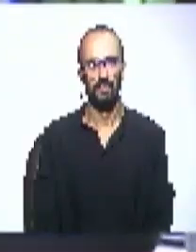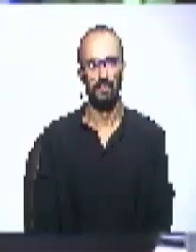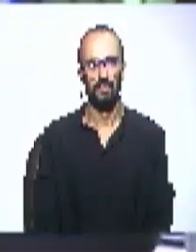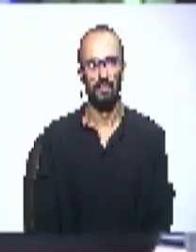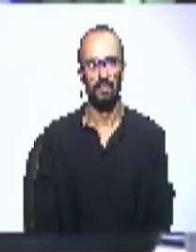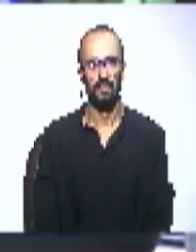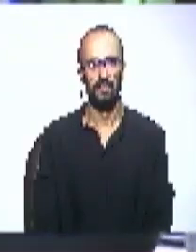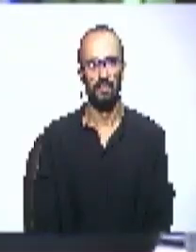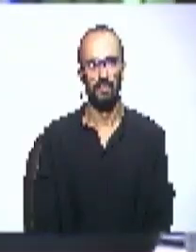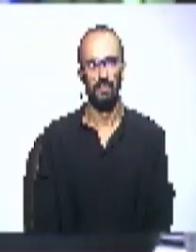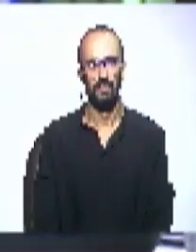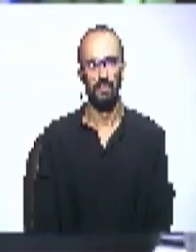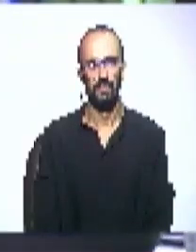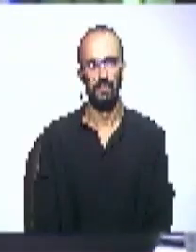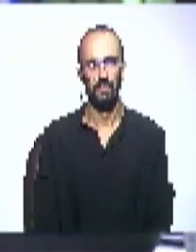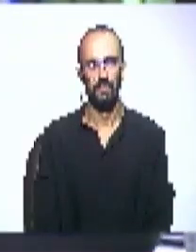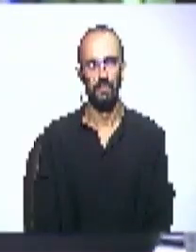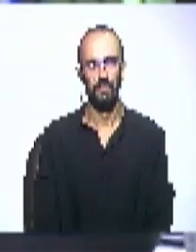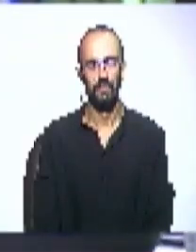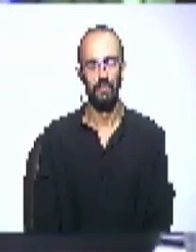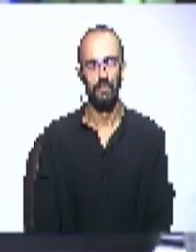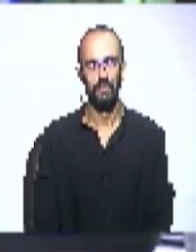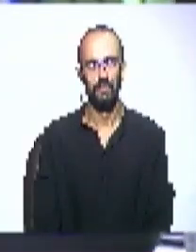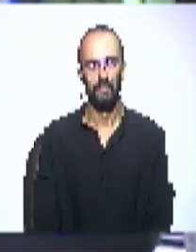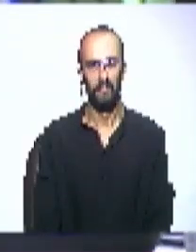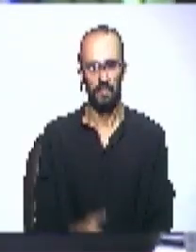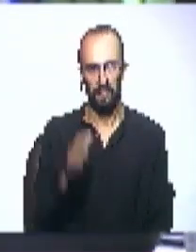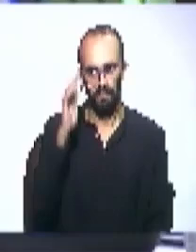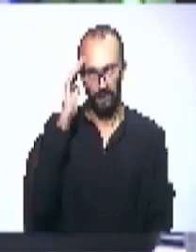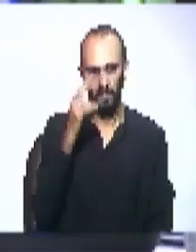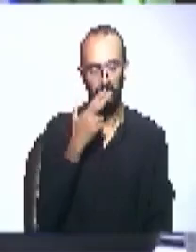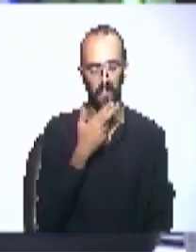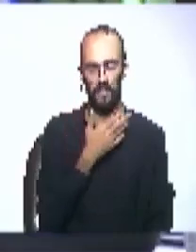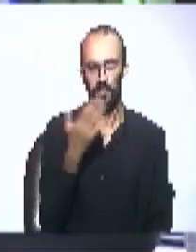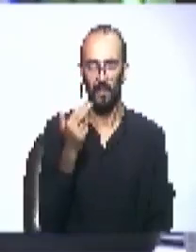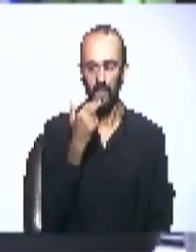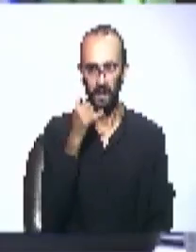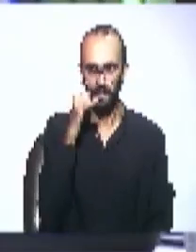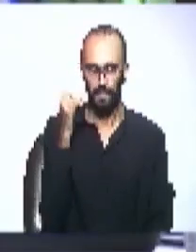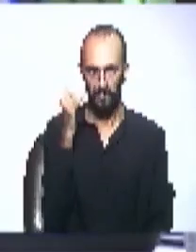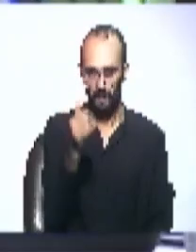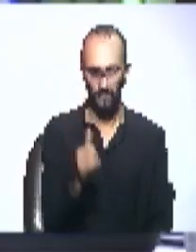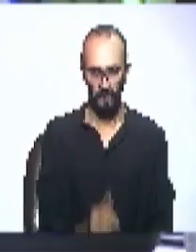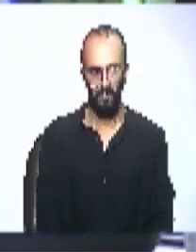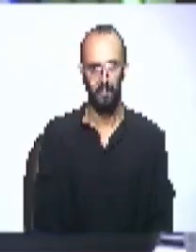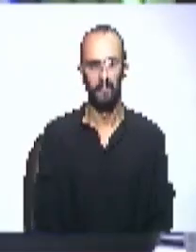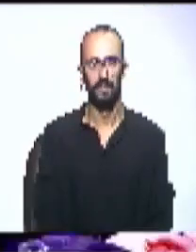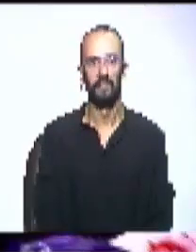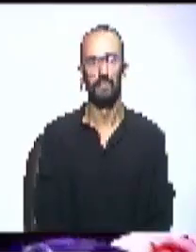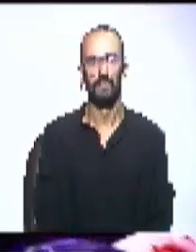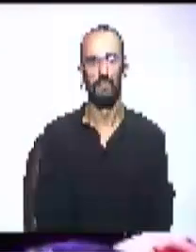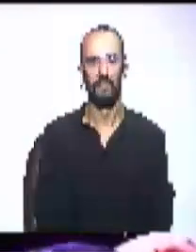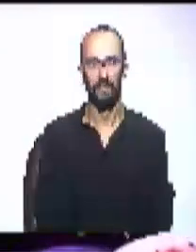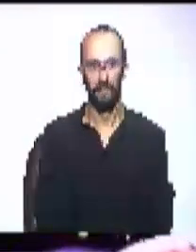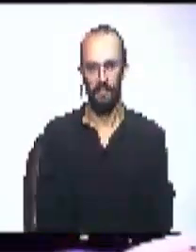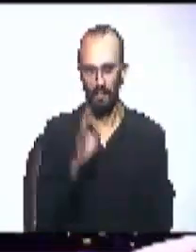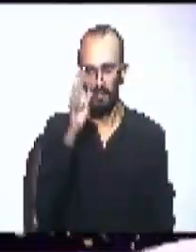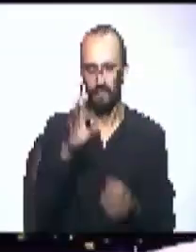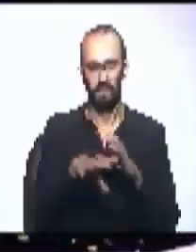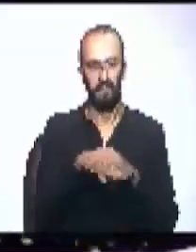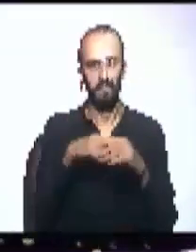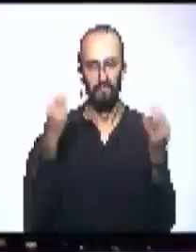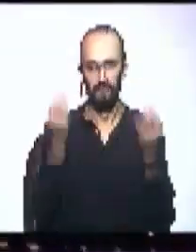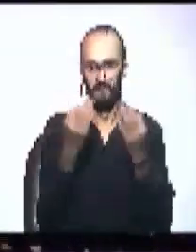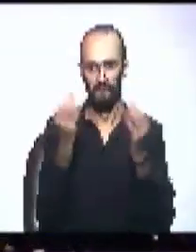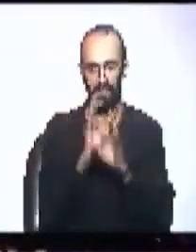طيب دكتور هاني مساء الخير مساء الخير على حضراتكم مساء النور يا فندم حضرتك يا فندم منورنا برافو عليكم على الحلقات